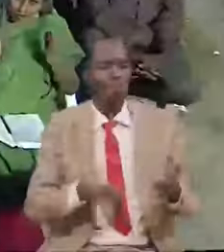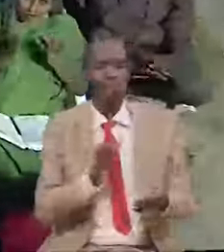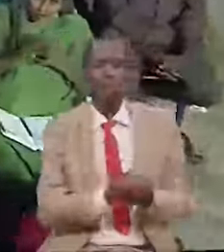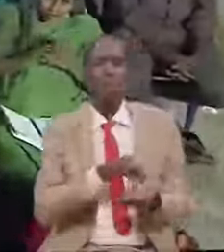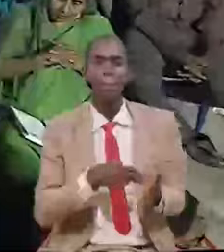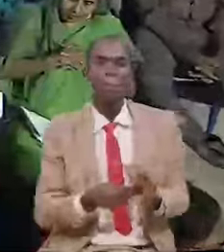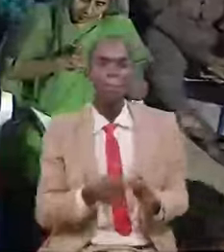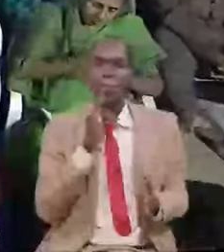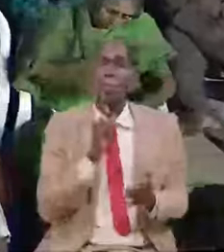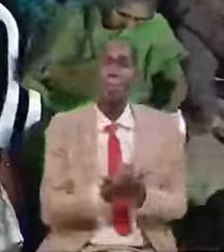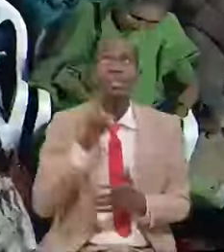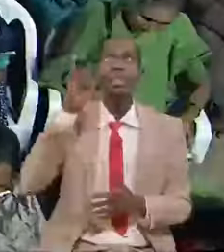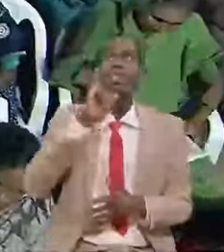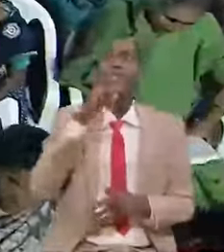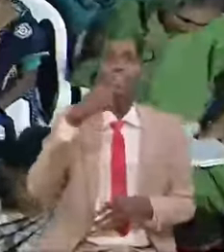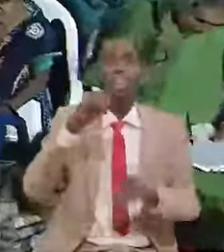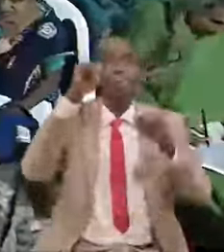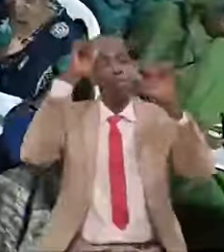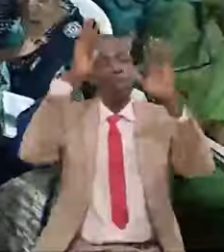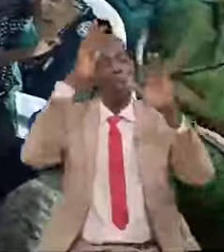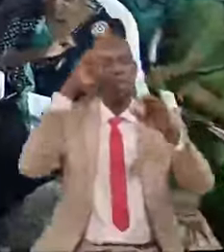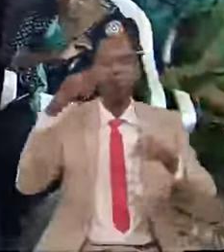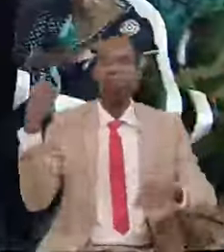Cela veut dire qu'il est le Père de l'éternité.